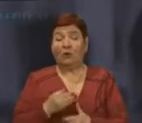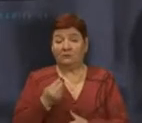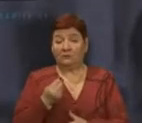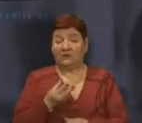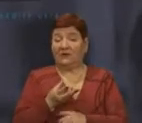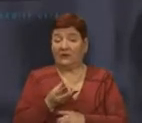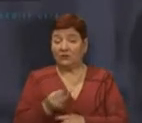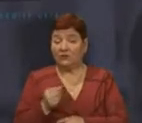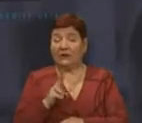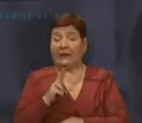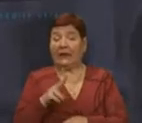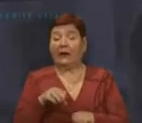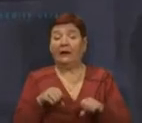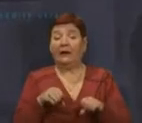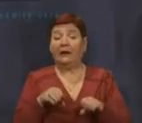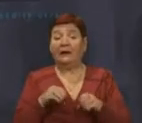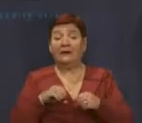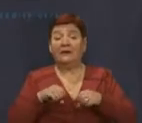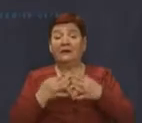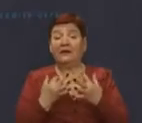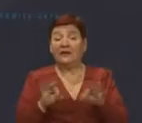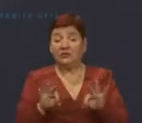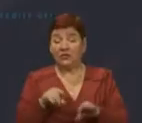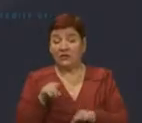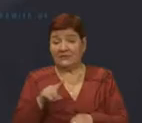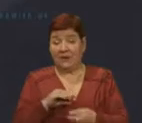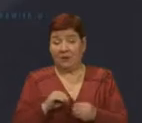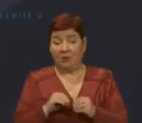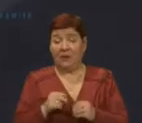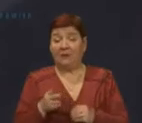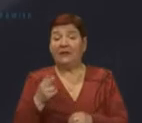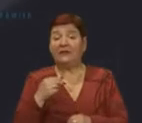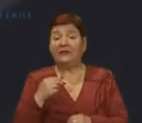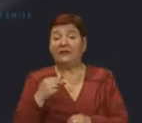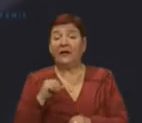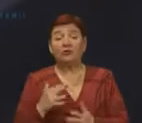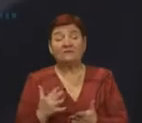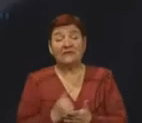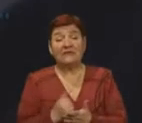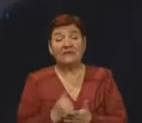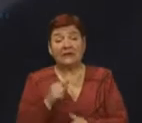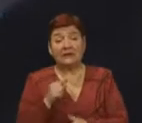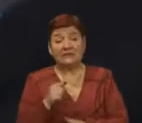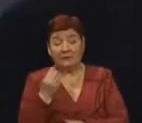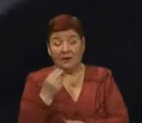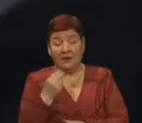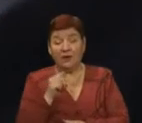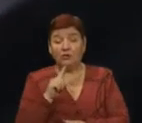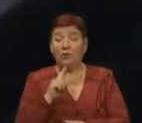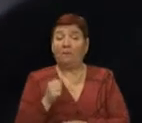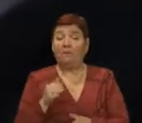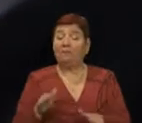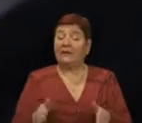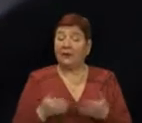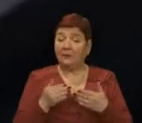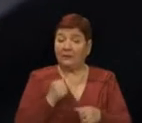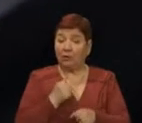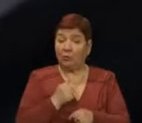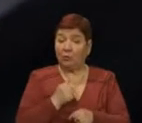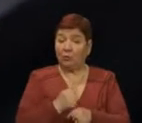ви бачите рішення цієї проблеми? Як можна, де можна дістати цей ресурс, аби підтримувати роботу комунальних служб?